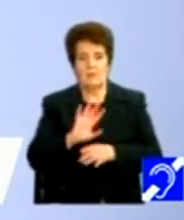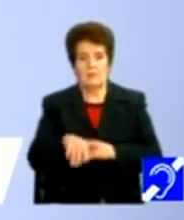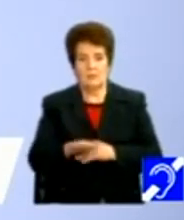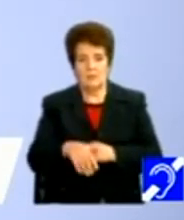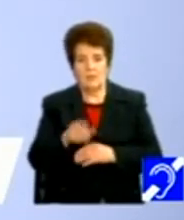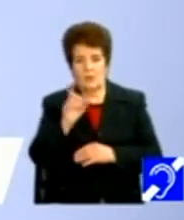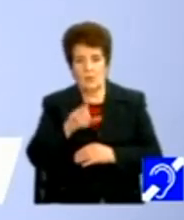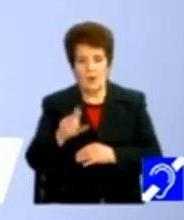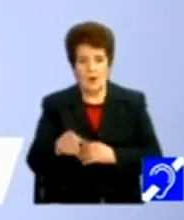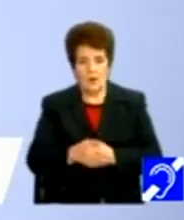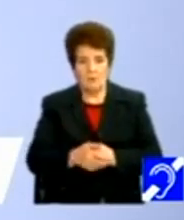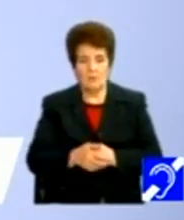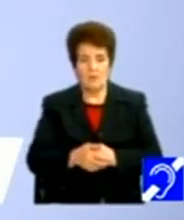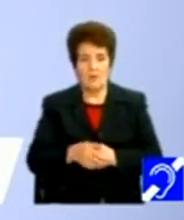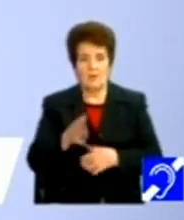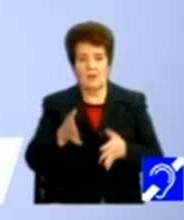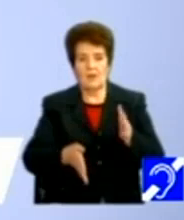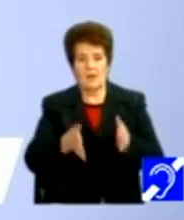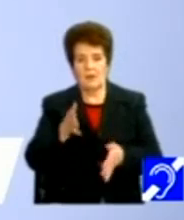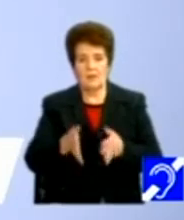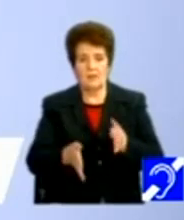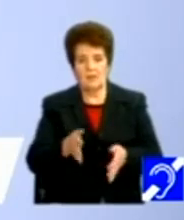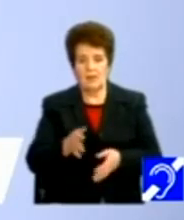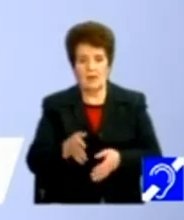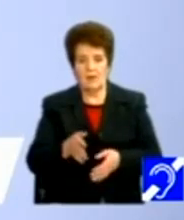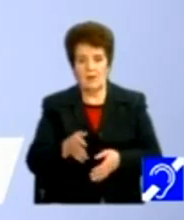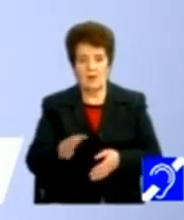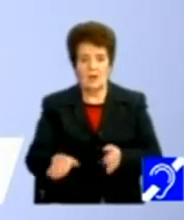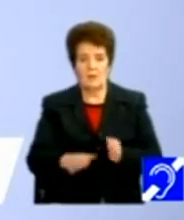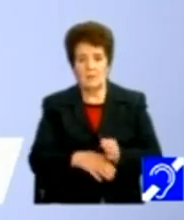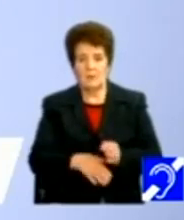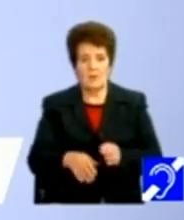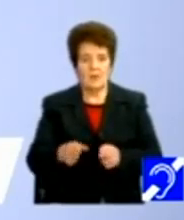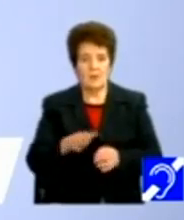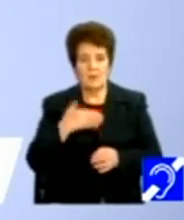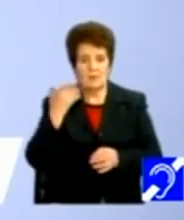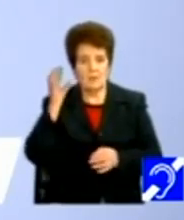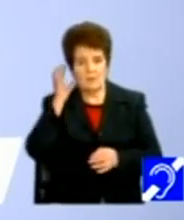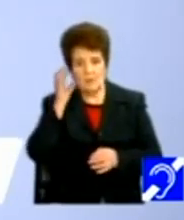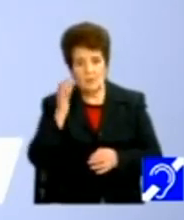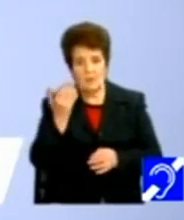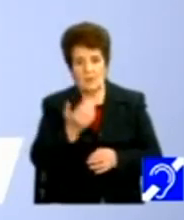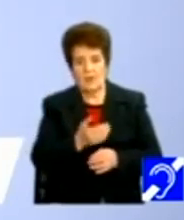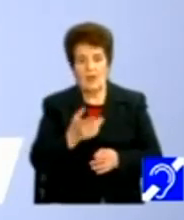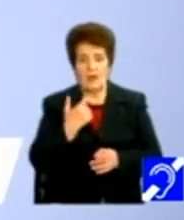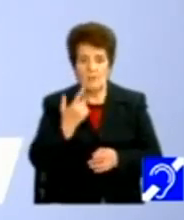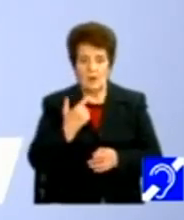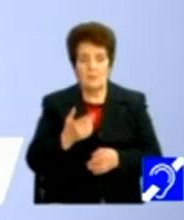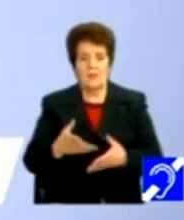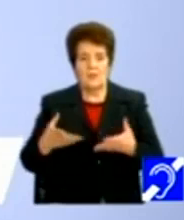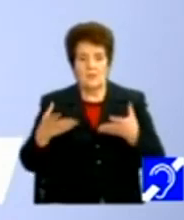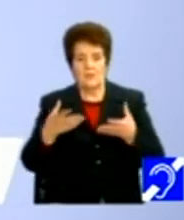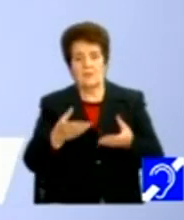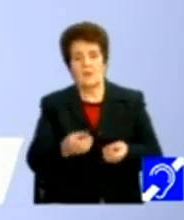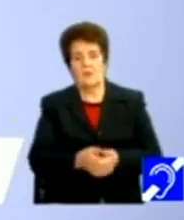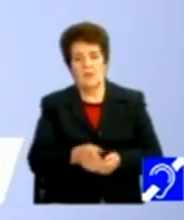oameni care ne călcau în picioare ziarele și care nu vroiau să audă. Am vorbit cu ei, am încercat să-i convingem